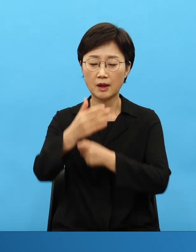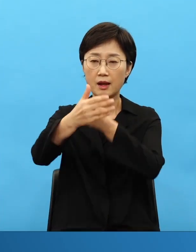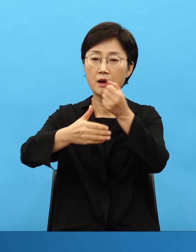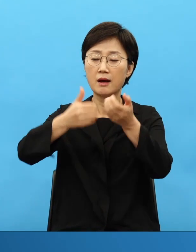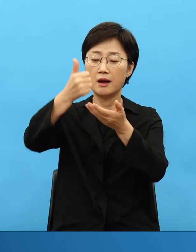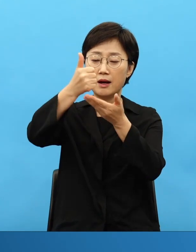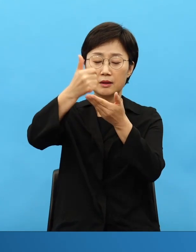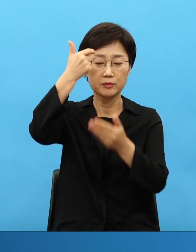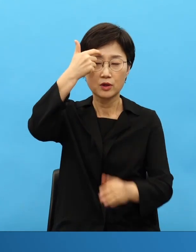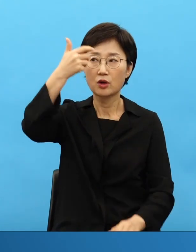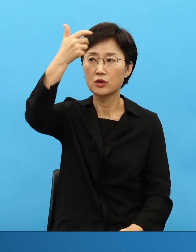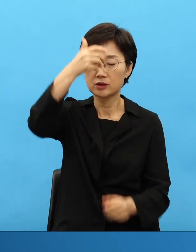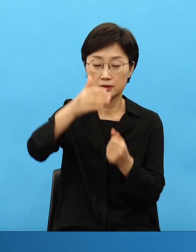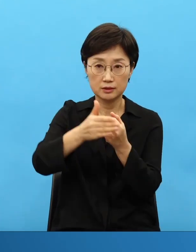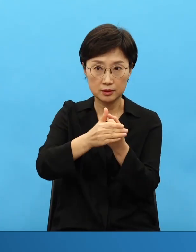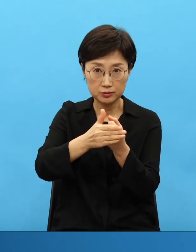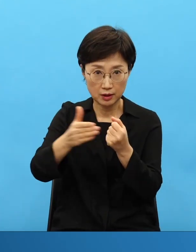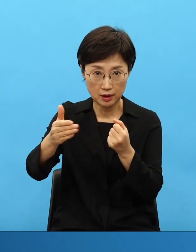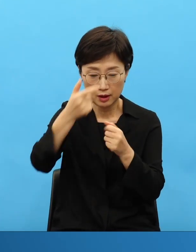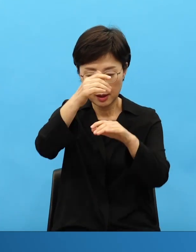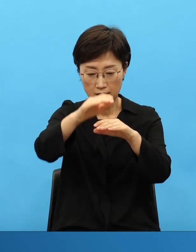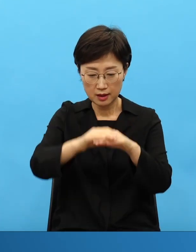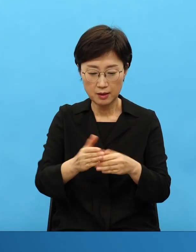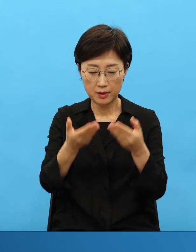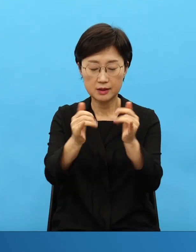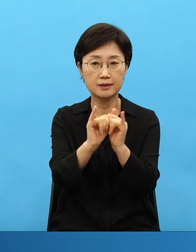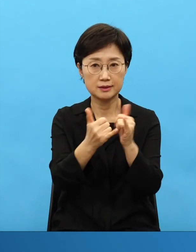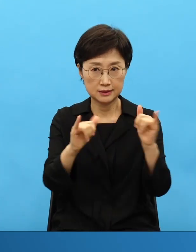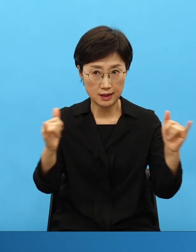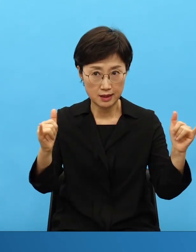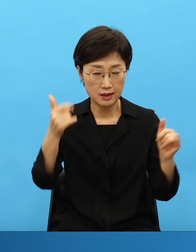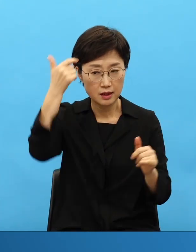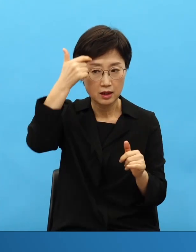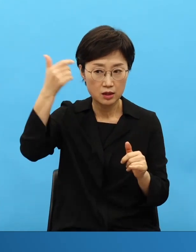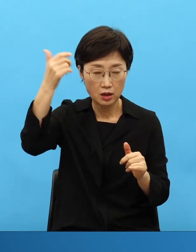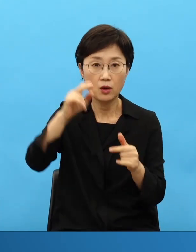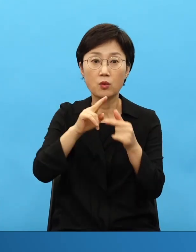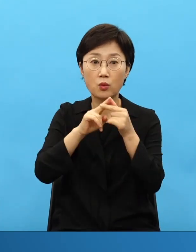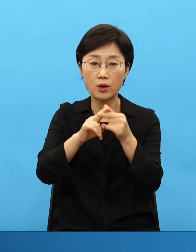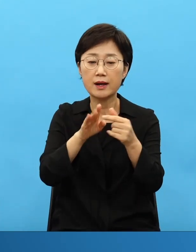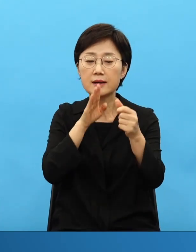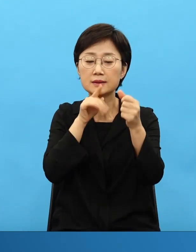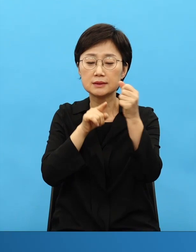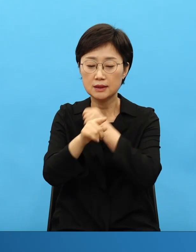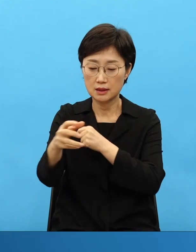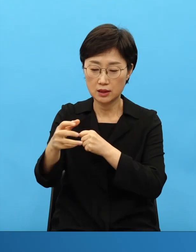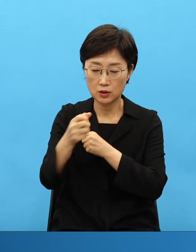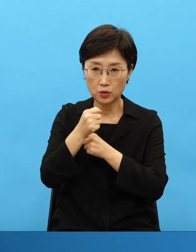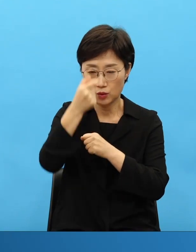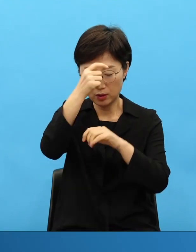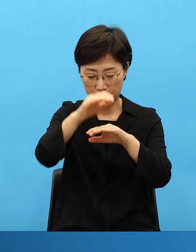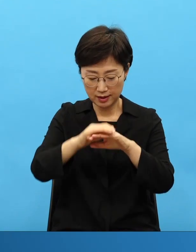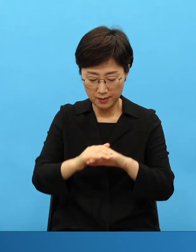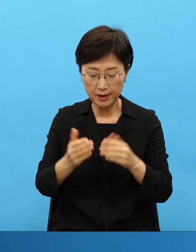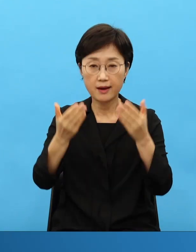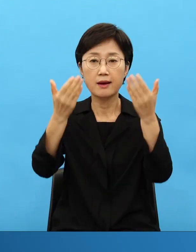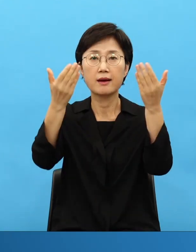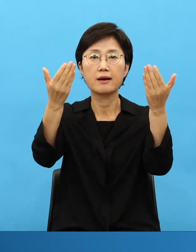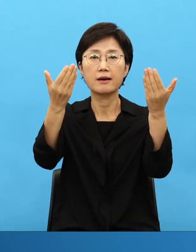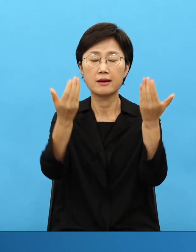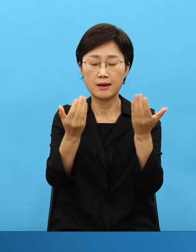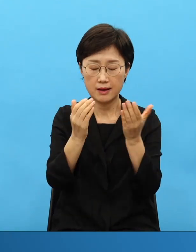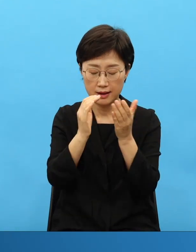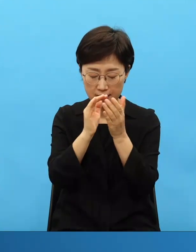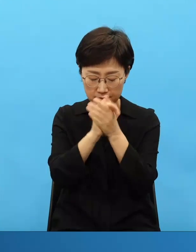하나님은 영이시니 예배하는 자가 영과 진리로 예배할지니라. 아멘. God is spirit and his worshippers must worship in spirit and in